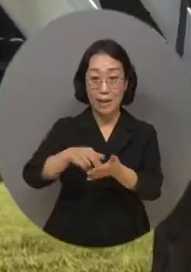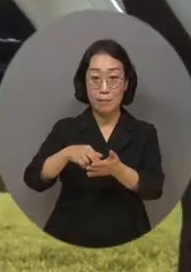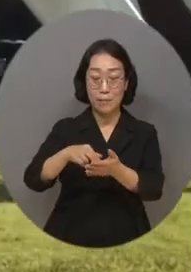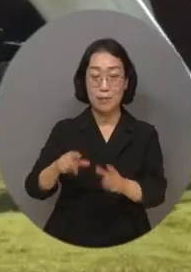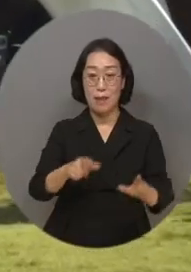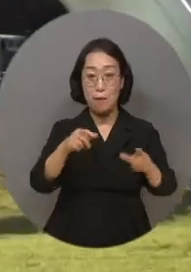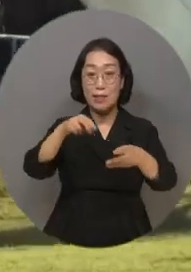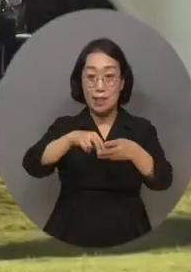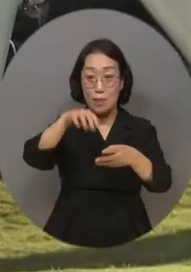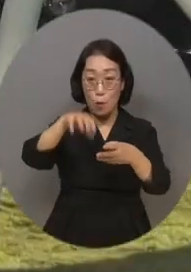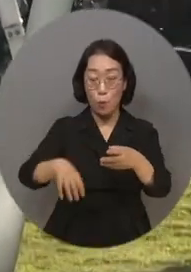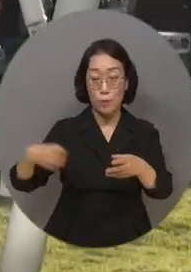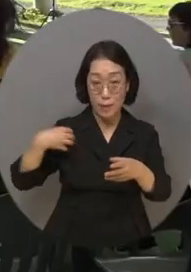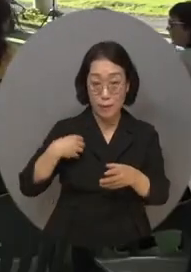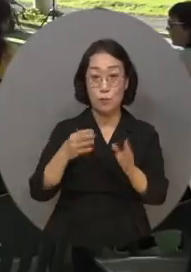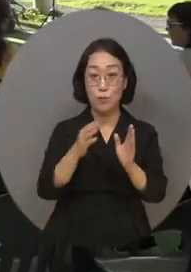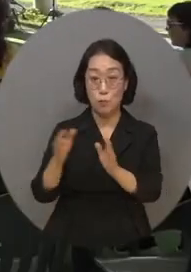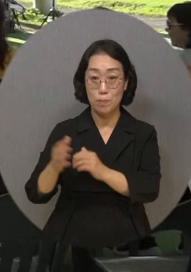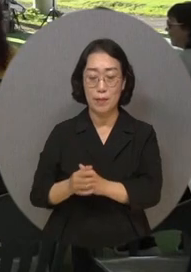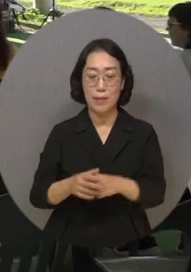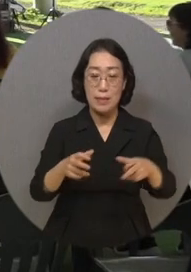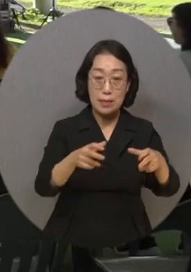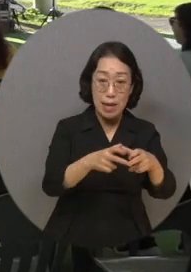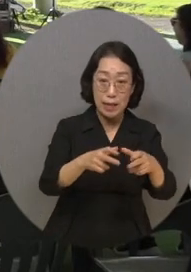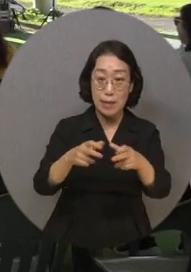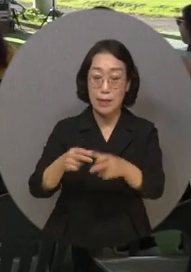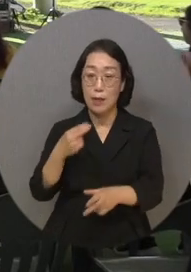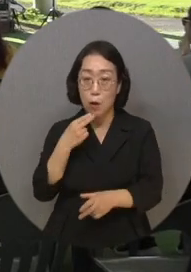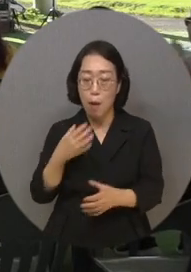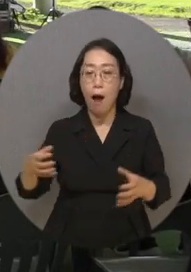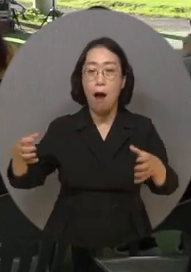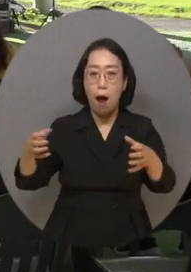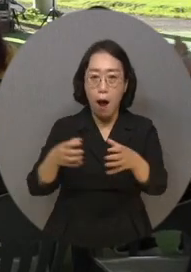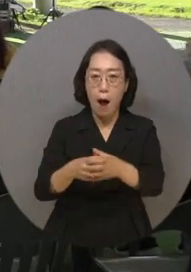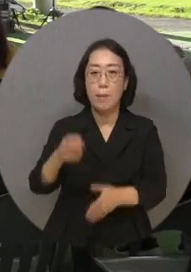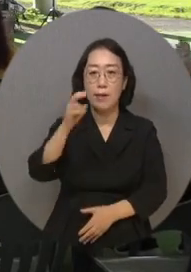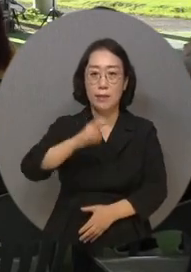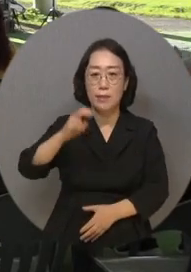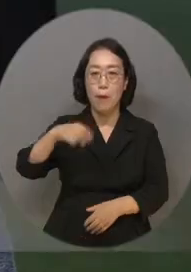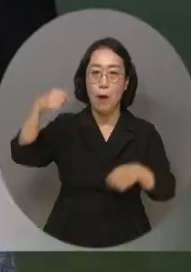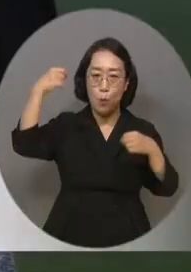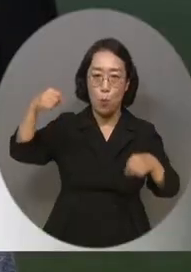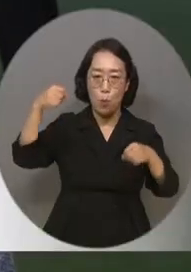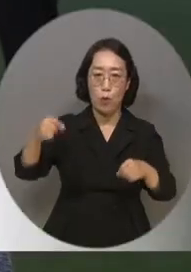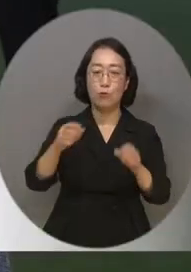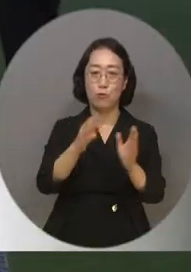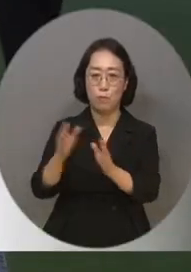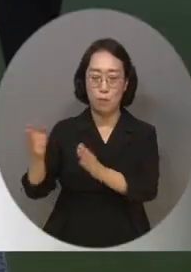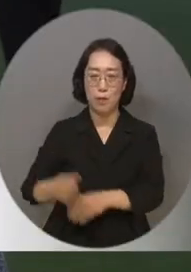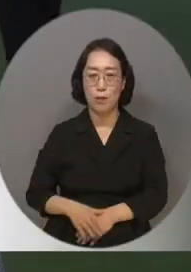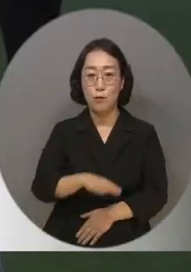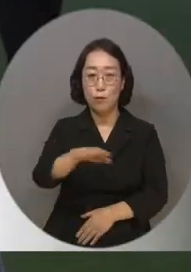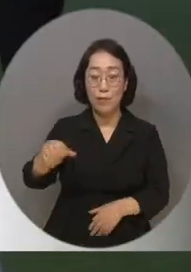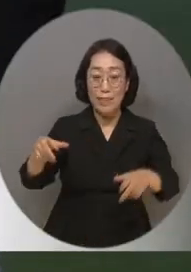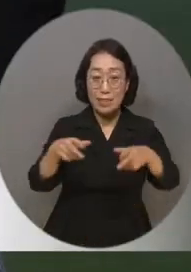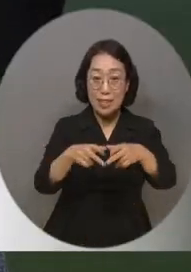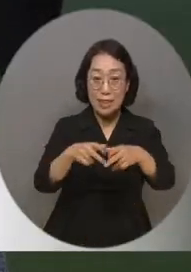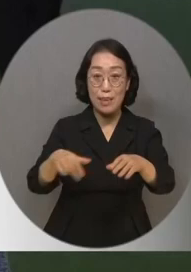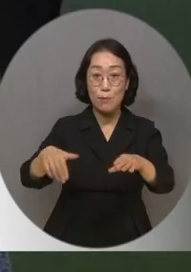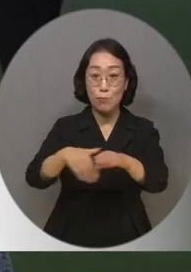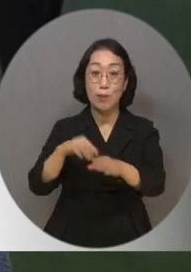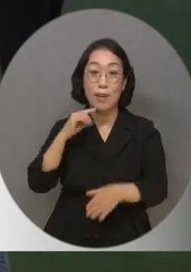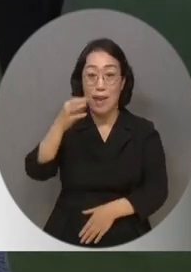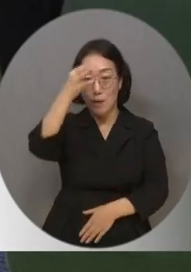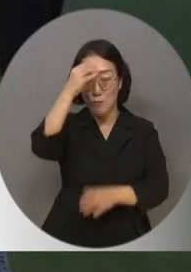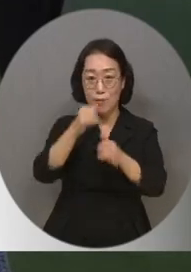자립생활센터 주관으로 장애인과 비장애인 앙상블 콘서트가 진행되었습니다. 우리 장애인 문화예술이